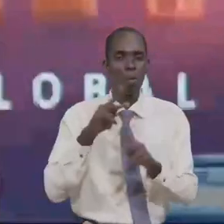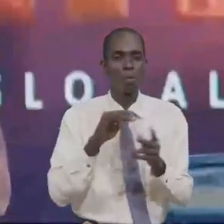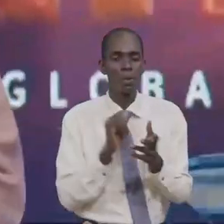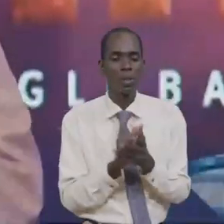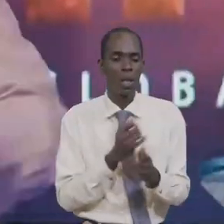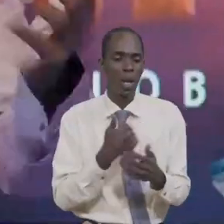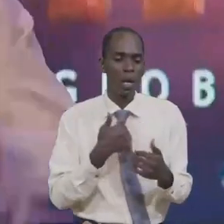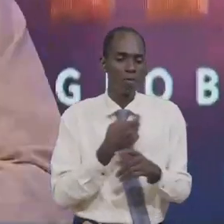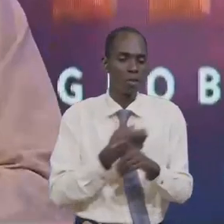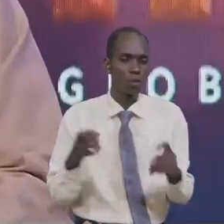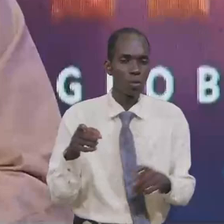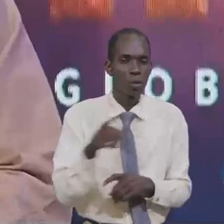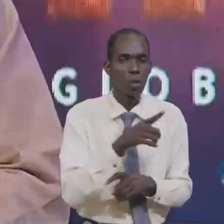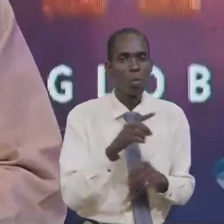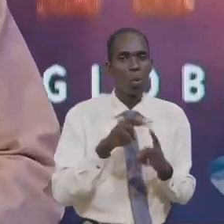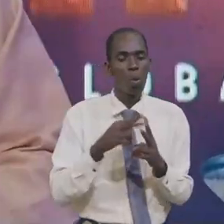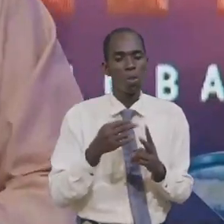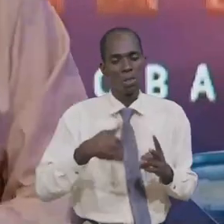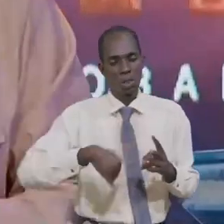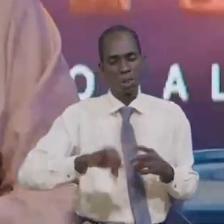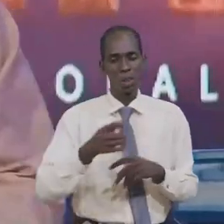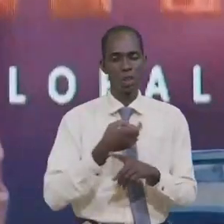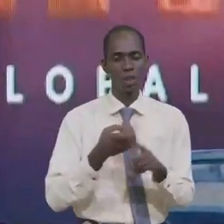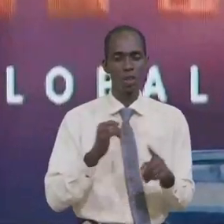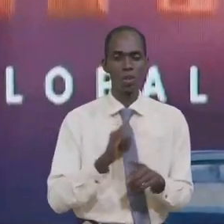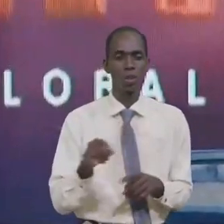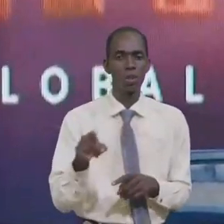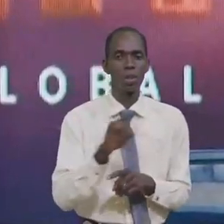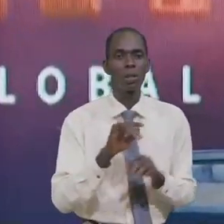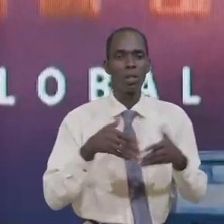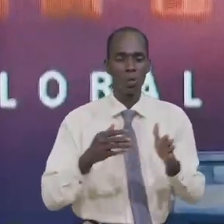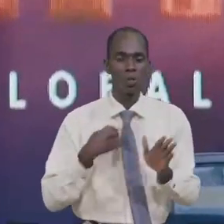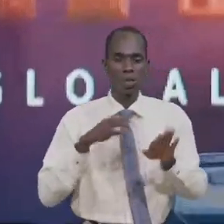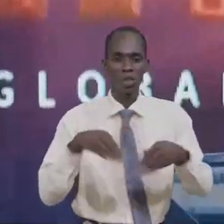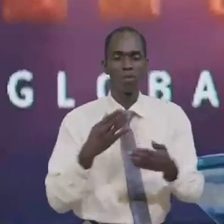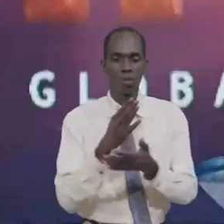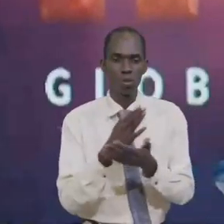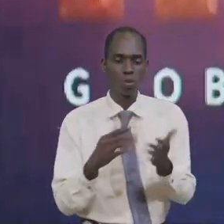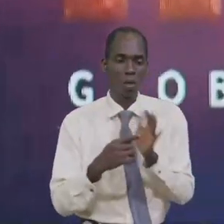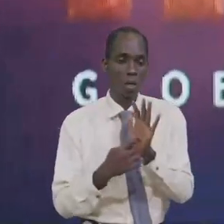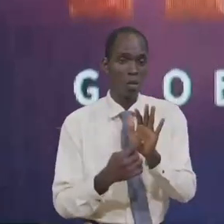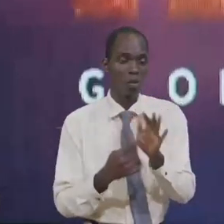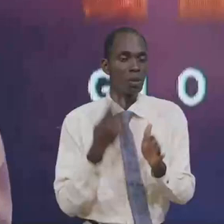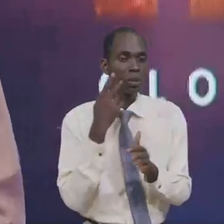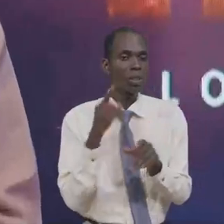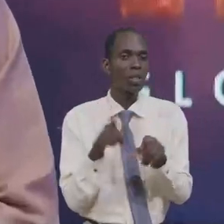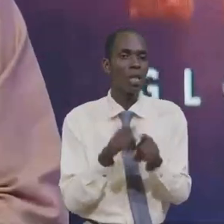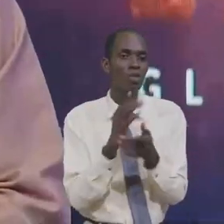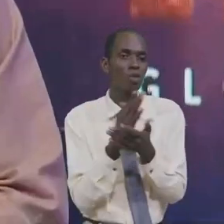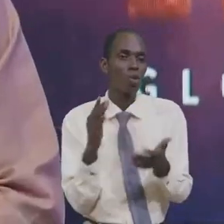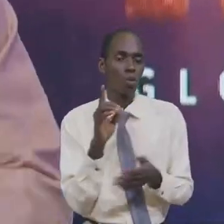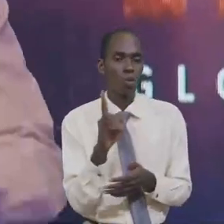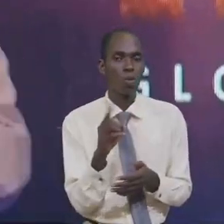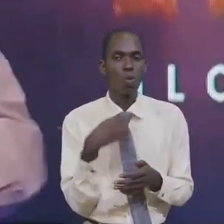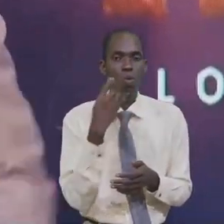qui le vole la joie laissez-moi vous donner l'illustration c'est comme quelqu'un il était sur une